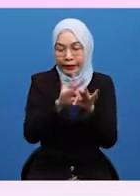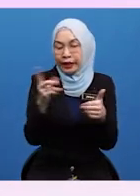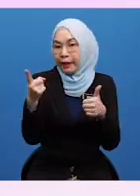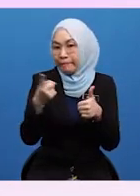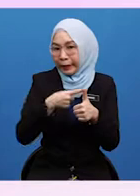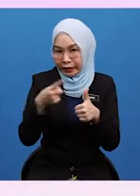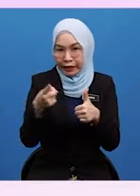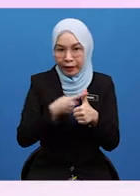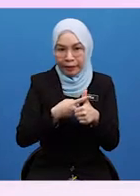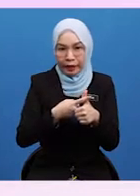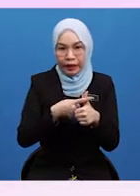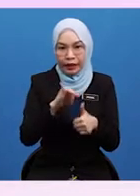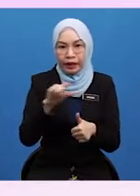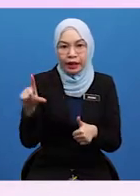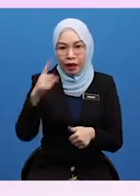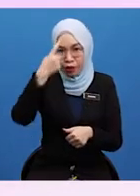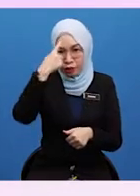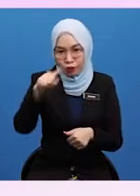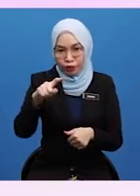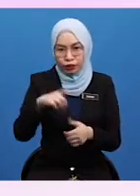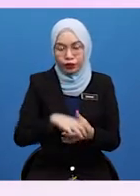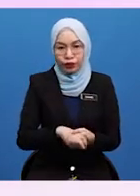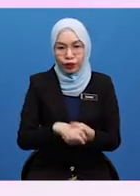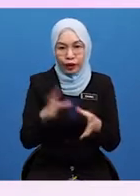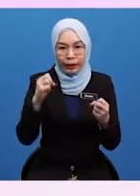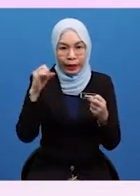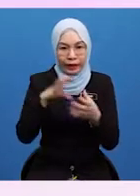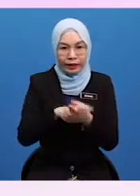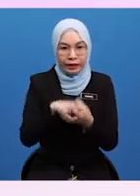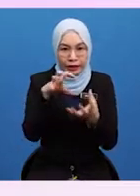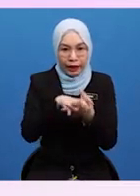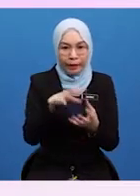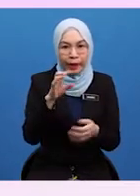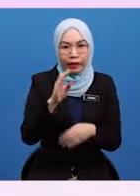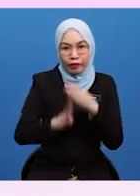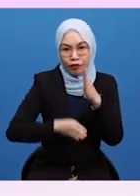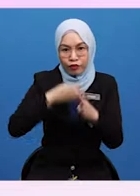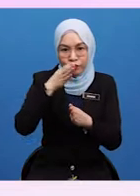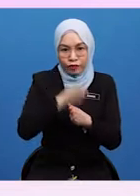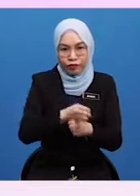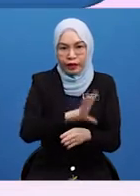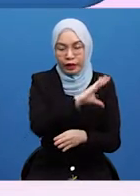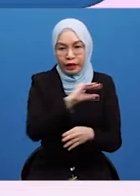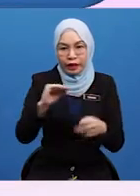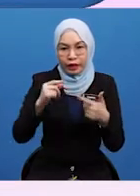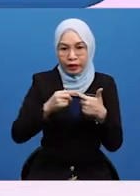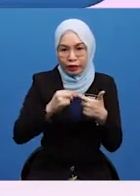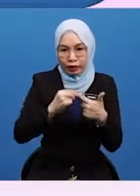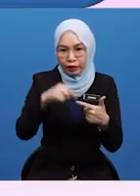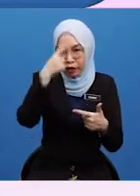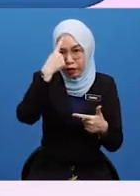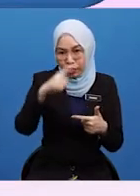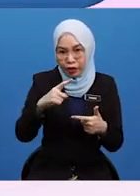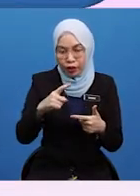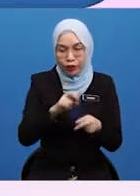adalah untuk Launcher rakabumi misinya yang kedua adalah untuk uji kaji